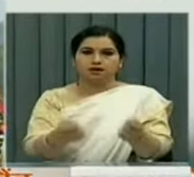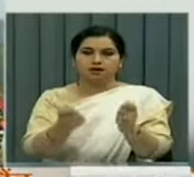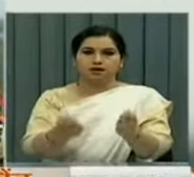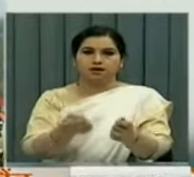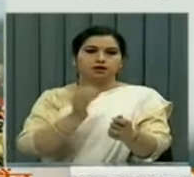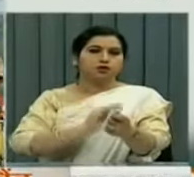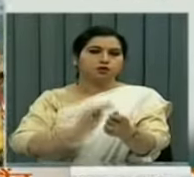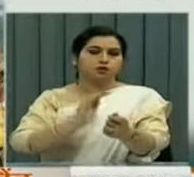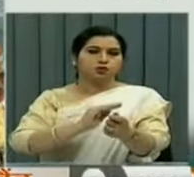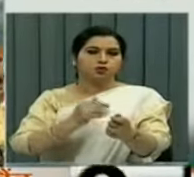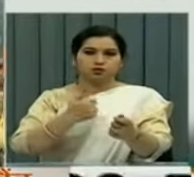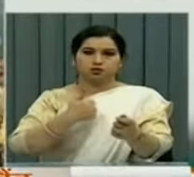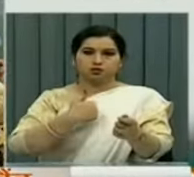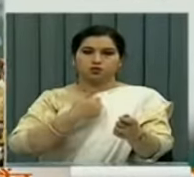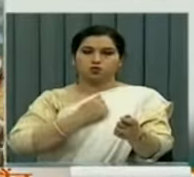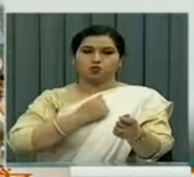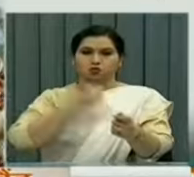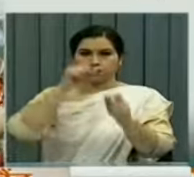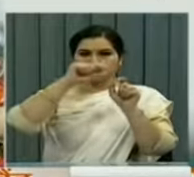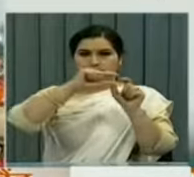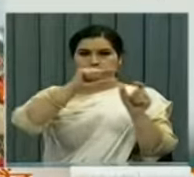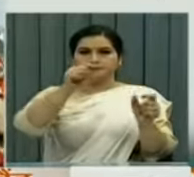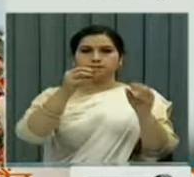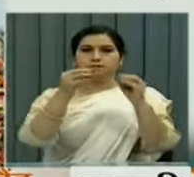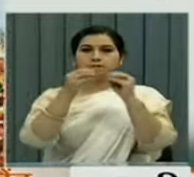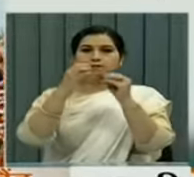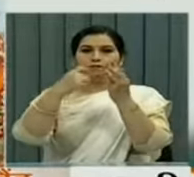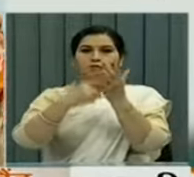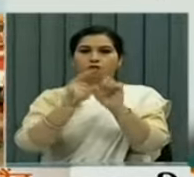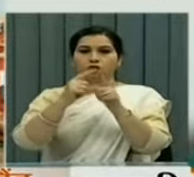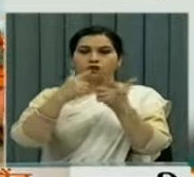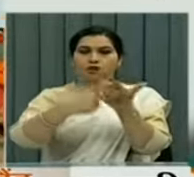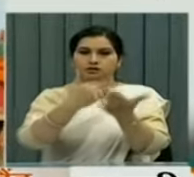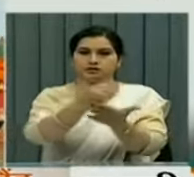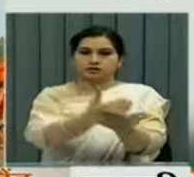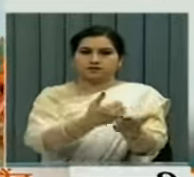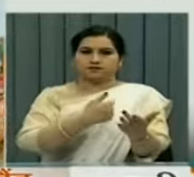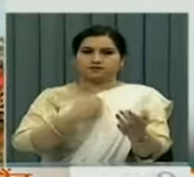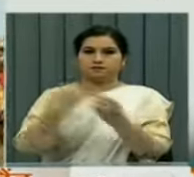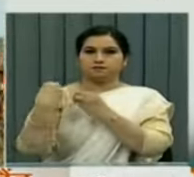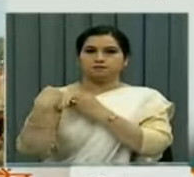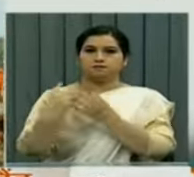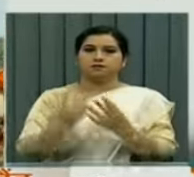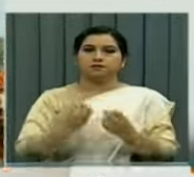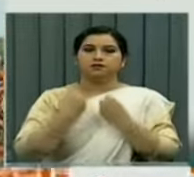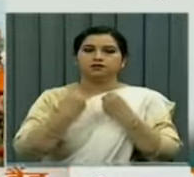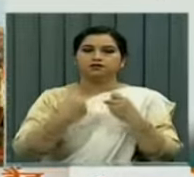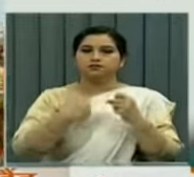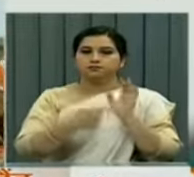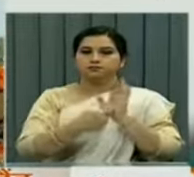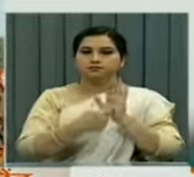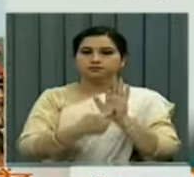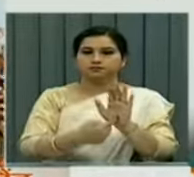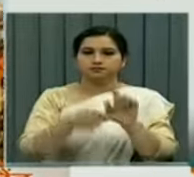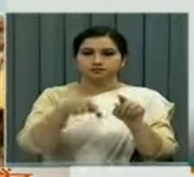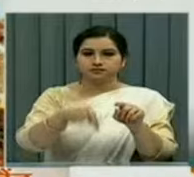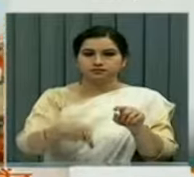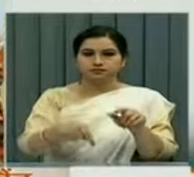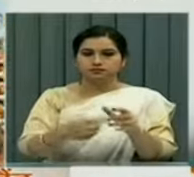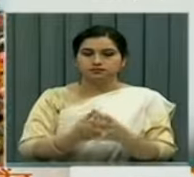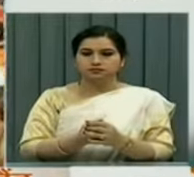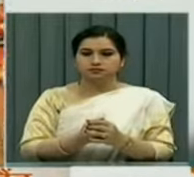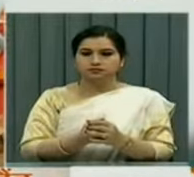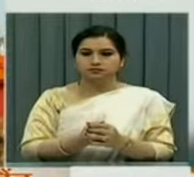ये एक्चुअली टूरिज्म अट्रैक्शन है, ये तो टूरिस्ट अट्रैक्शन है, ये इसको देखने कहां कहां से लोग आते हैं।